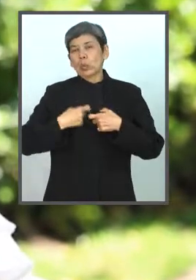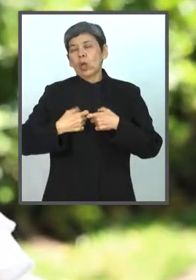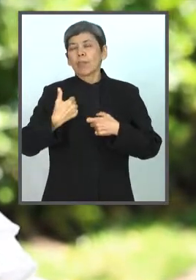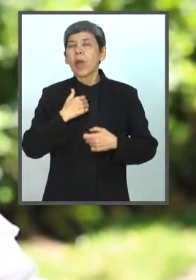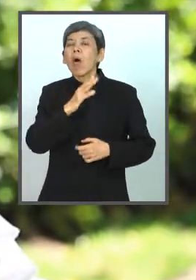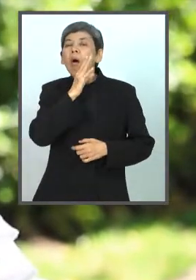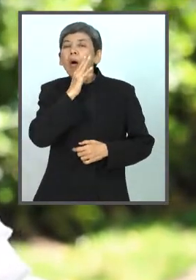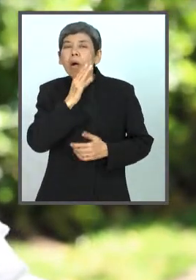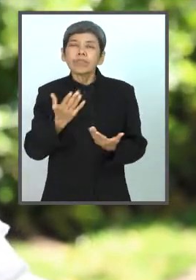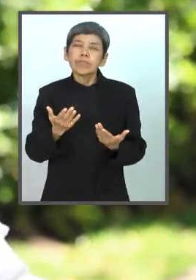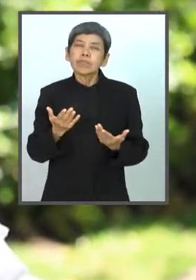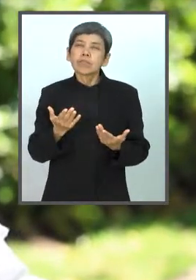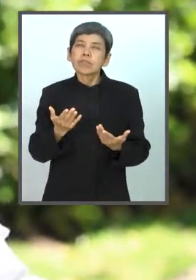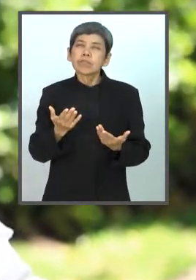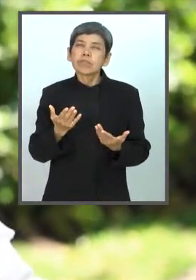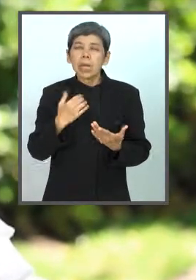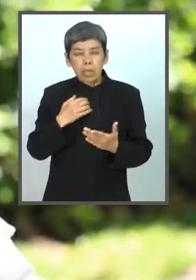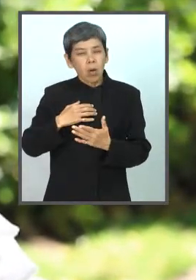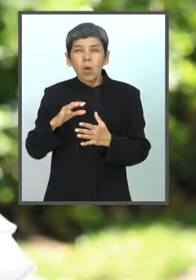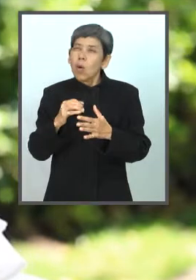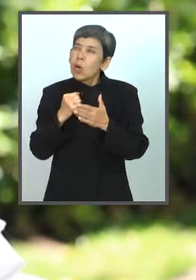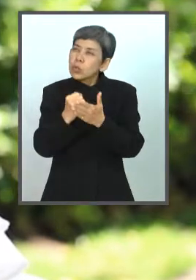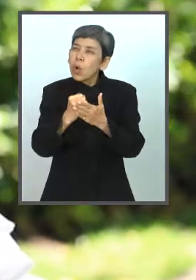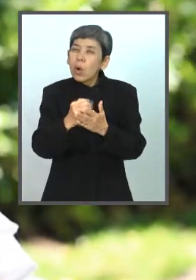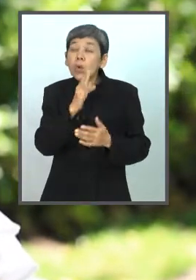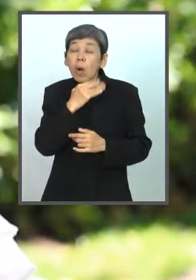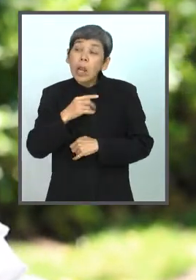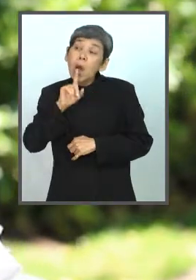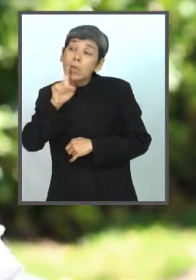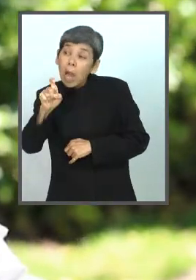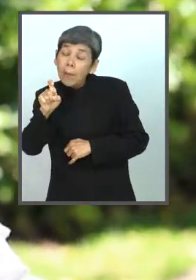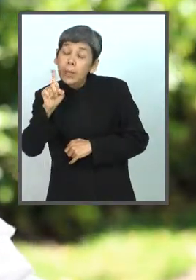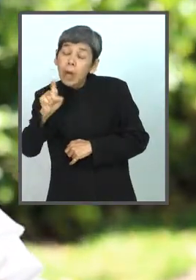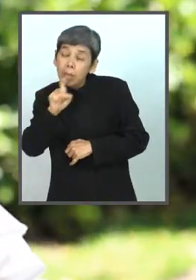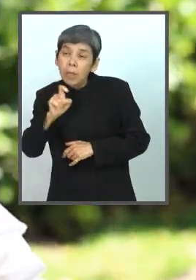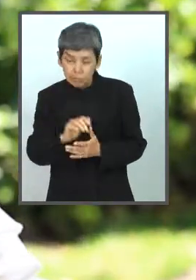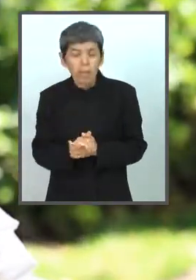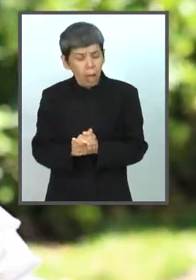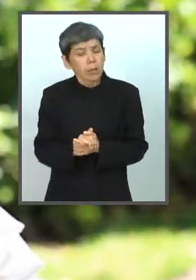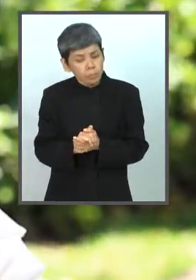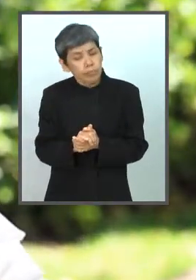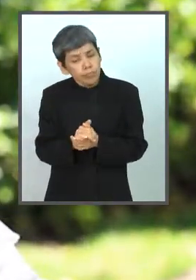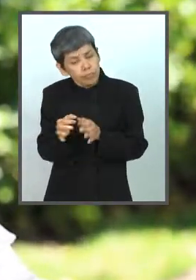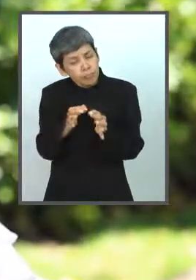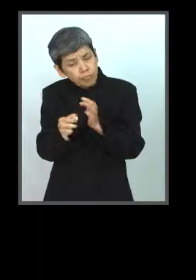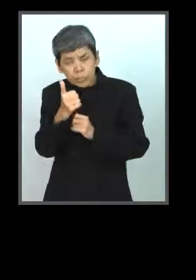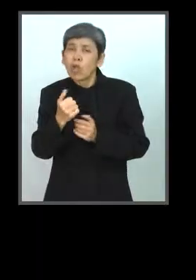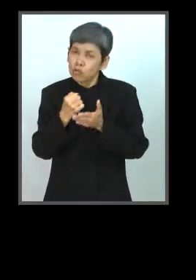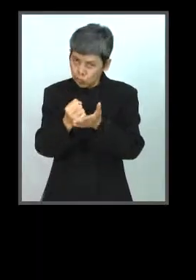น่อยแต่เวลาที่การช่วยเหลือถ้าถามเขาเนี่ยเขาก็ยินดีช่วยเหมือน